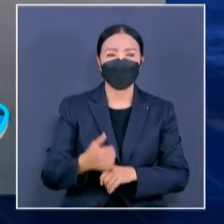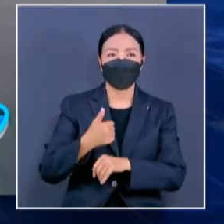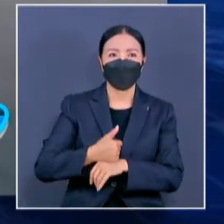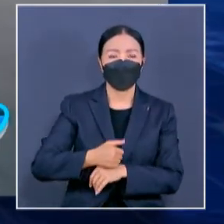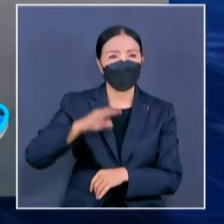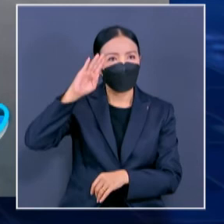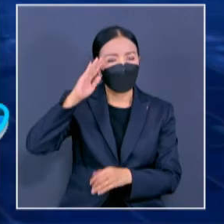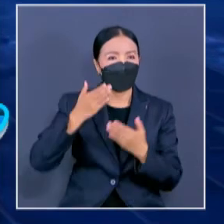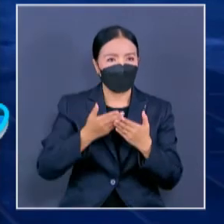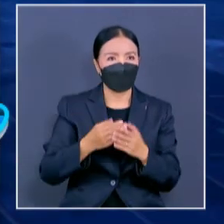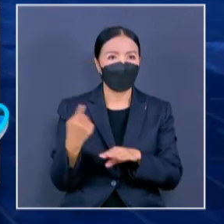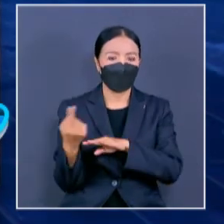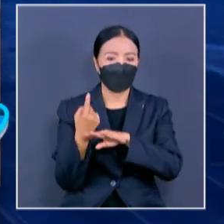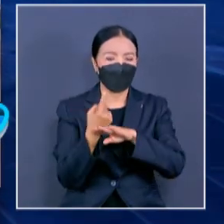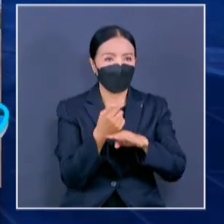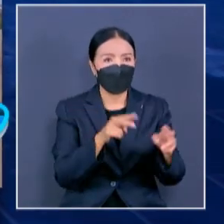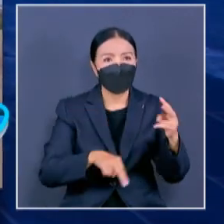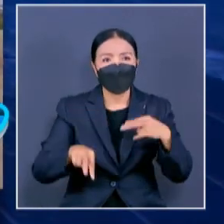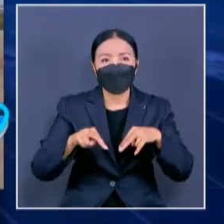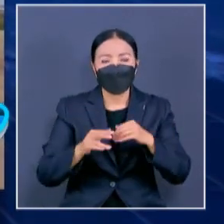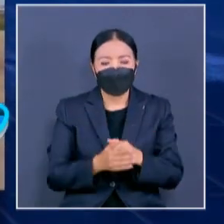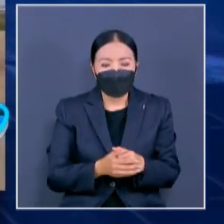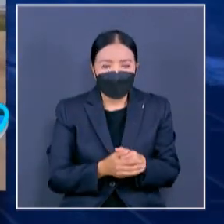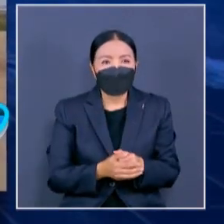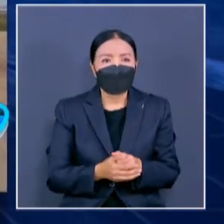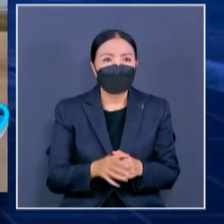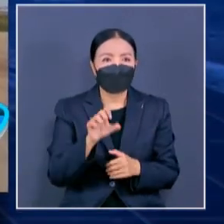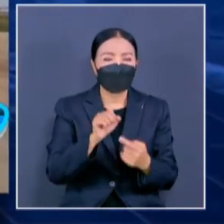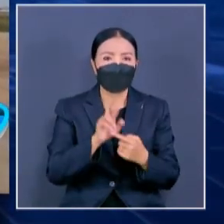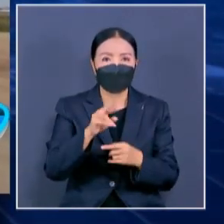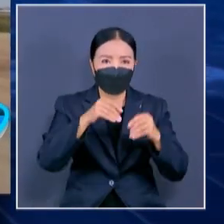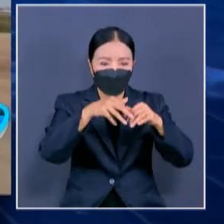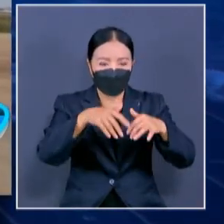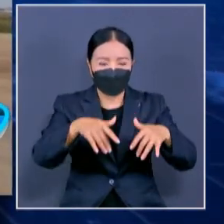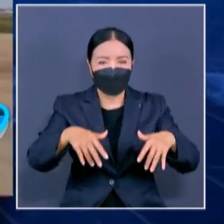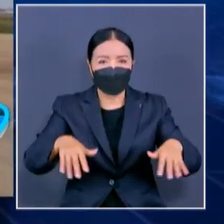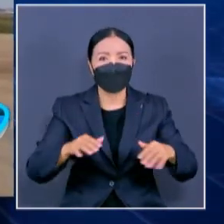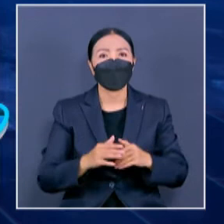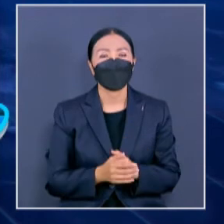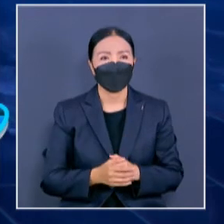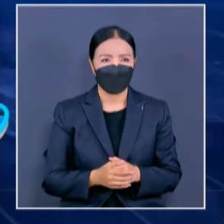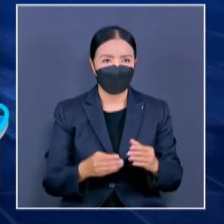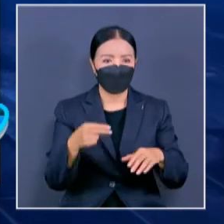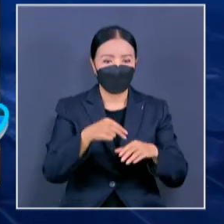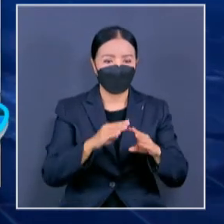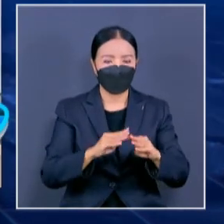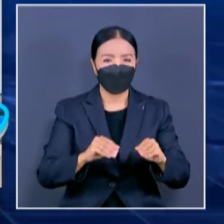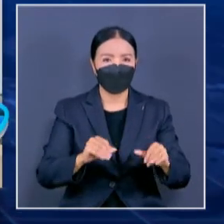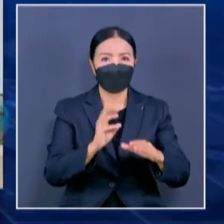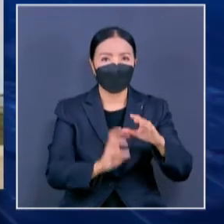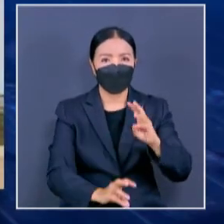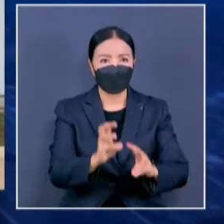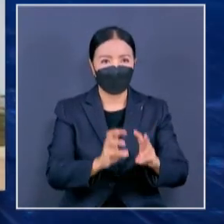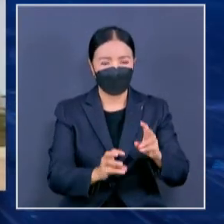1เองก็ได้ส่งเฮลิคอปเตอร์ขึ้นบินสำรวจแล้วก็กำหนดแนวทางการใช้สารให้ได้ประโยชน์สูงสุดนะครับในการกำจัดคราบน้ำมันที่เกิดเหตุเอาไ